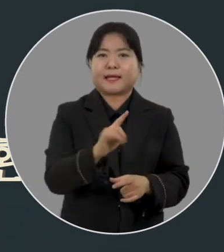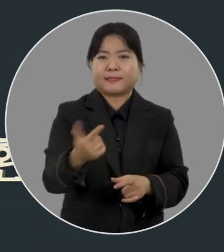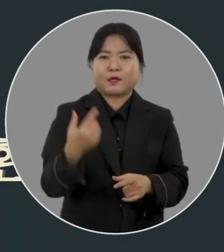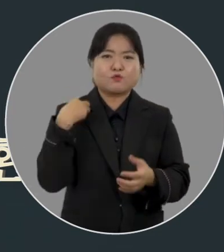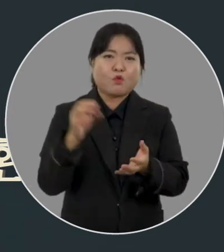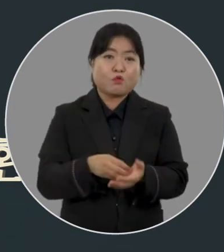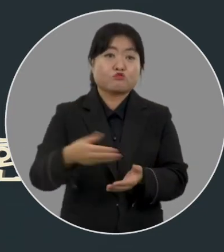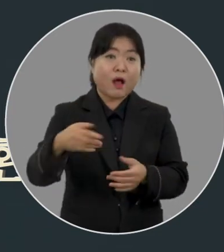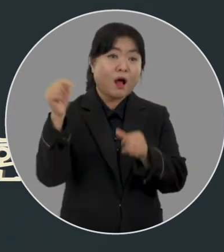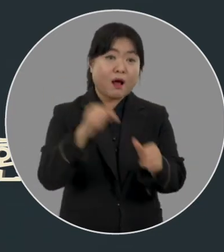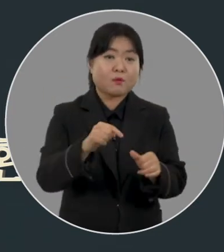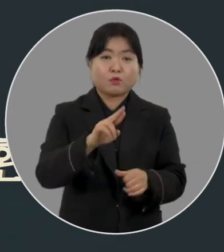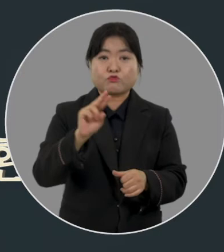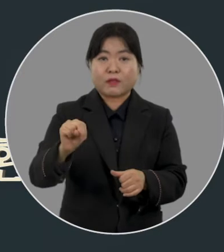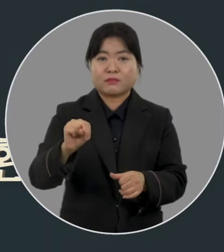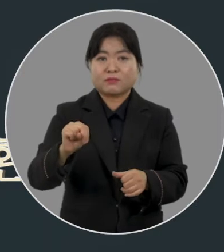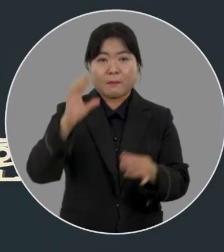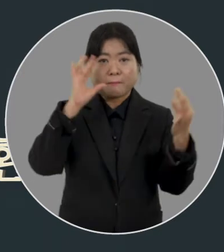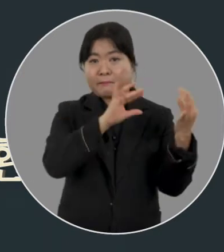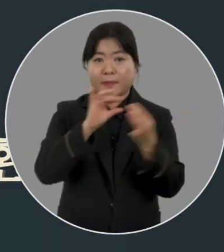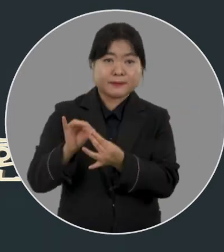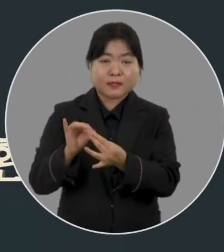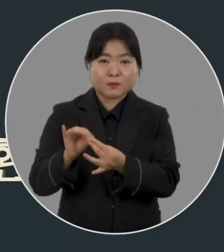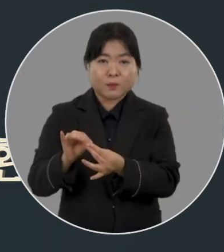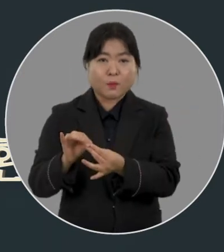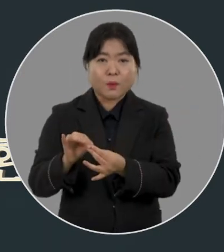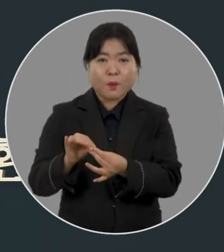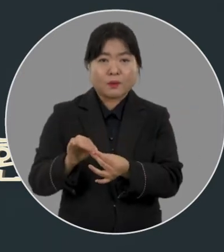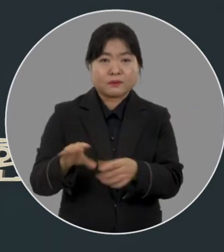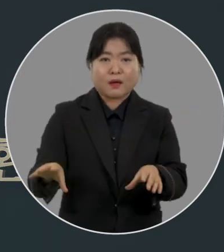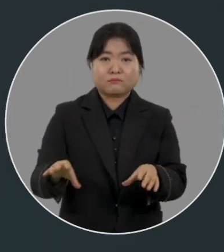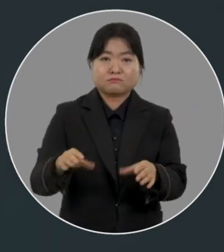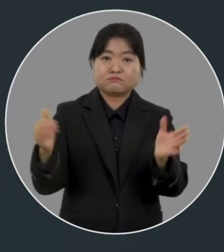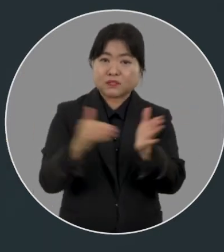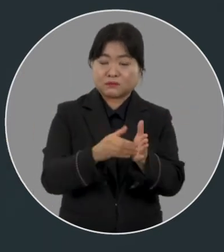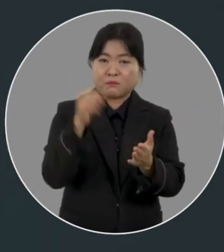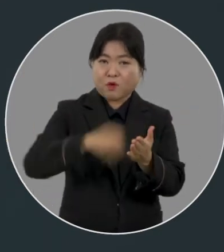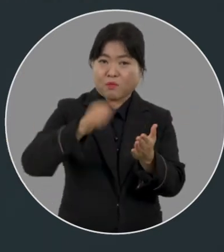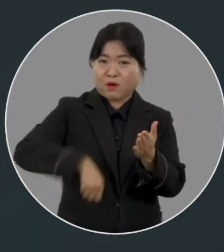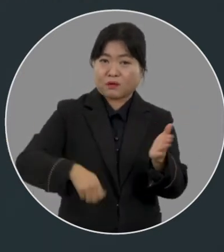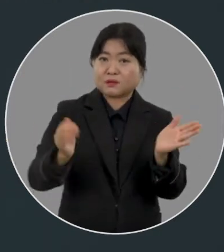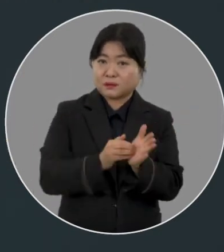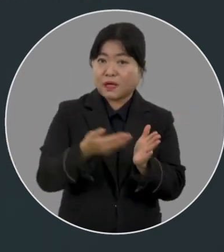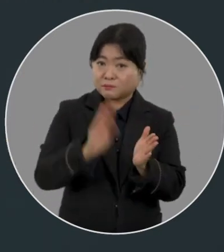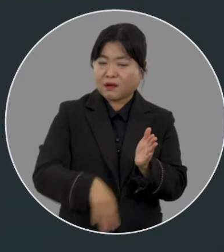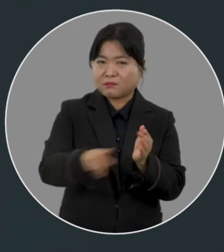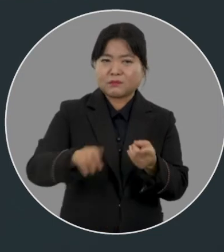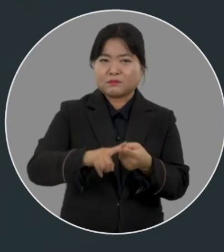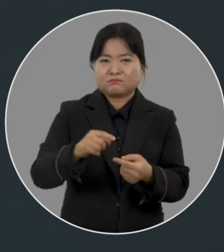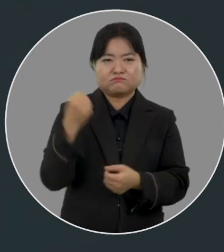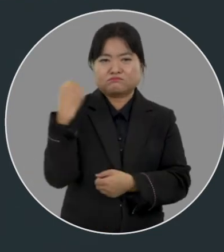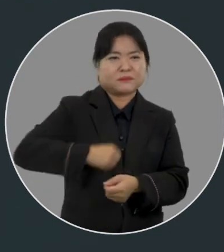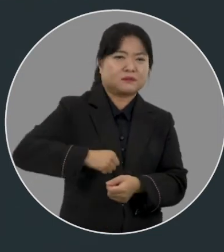팔레스타인에게 돌려주려고 이제 이게 유엔 만장일치 결의안으로 표결되었지만 아직도 이 원칙이 제대로